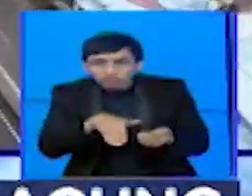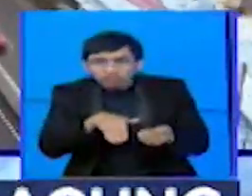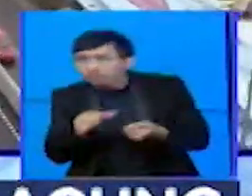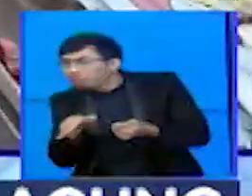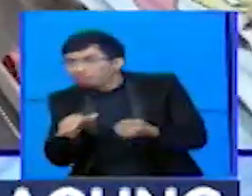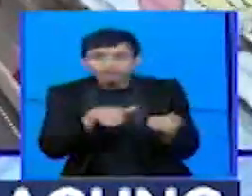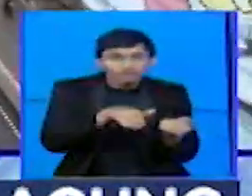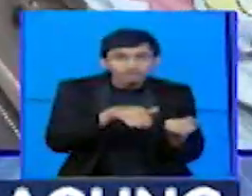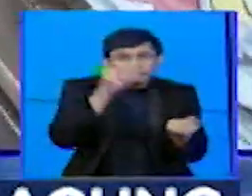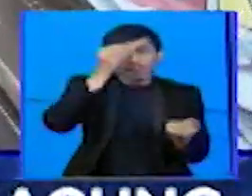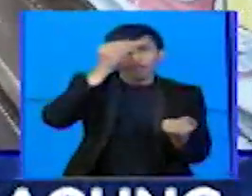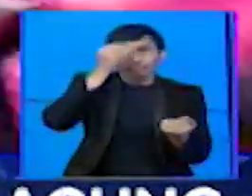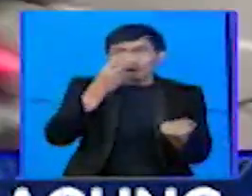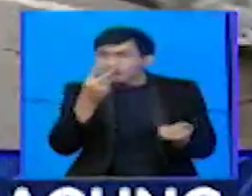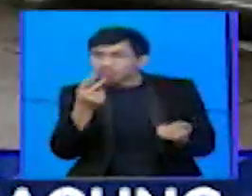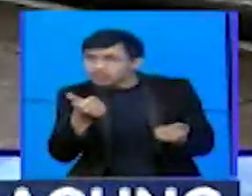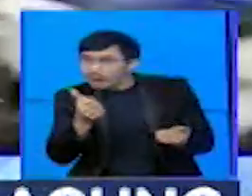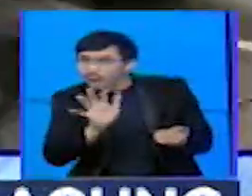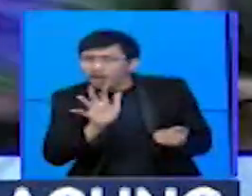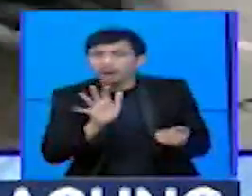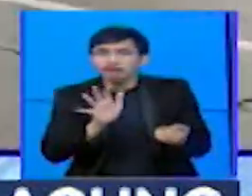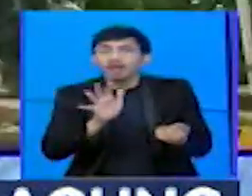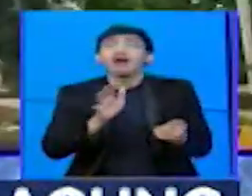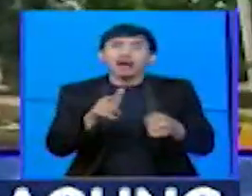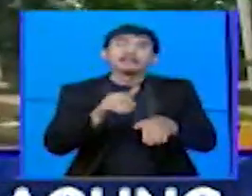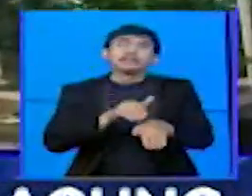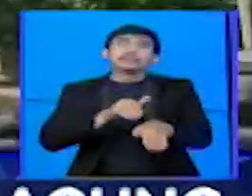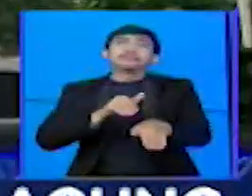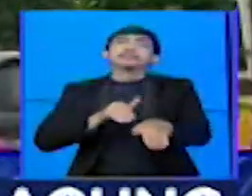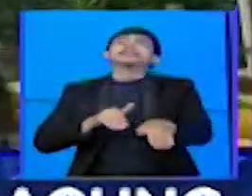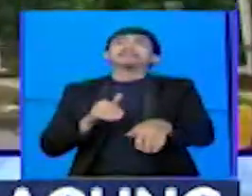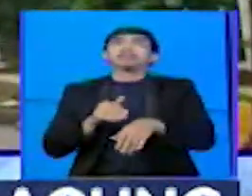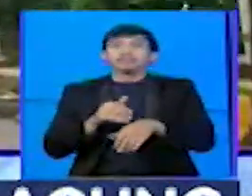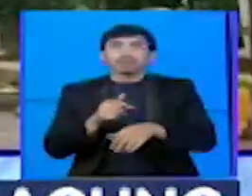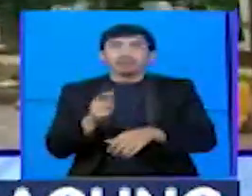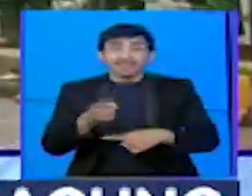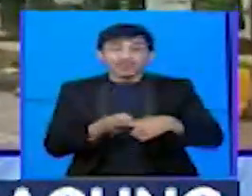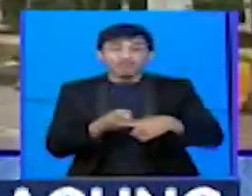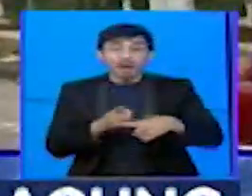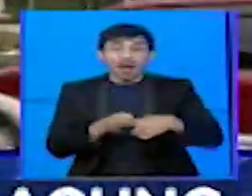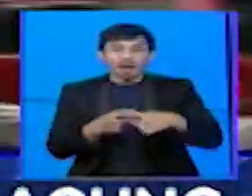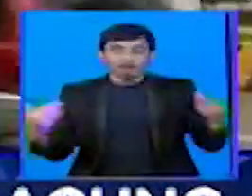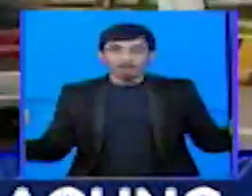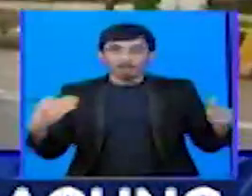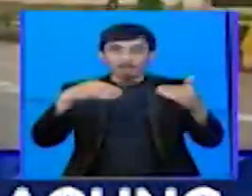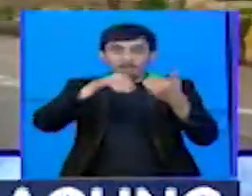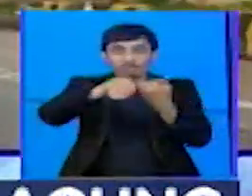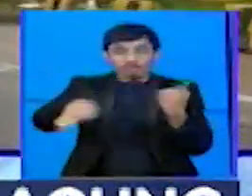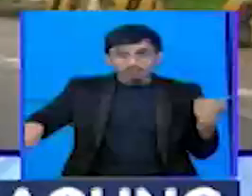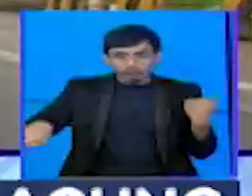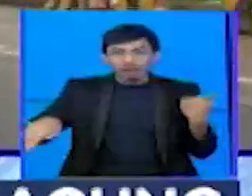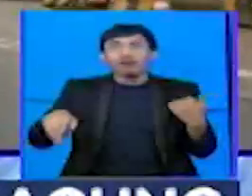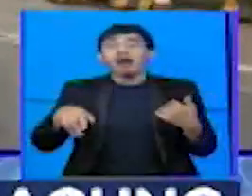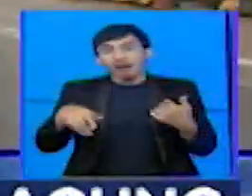memperlambat laju kendaraannya di tengah jalan ataupun di persimpangan antara lain jalur yang menuju ke atas ataupun